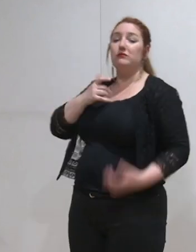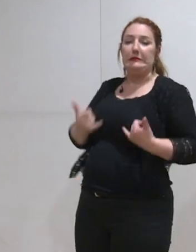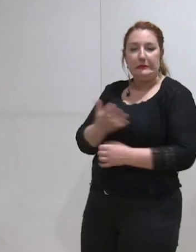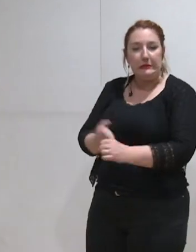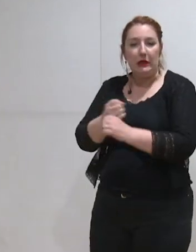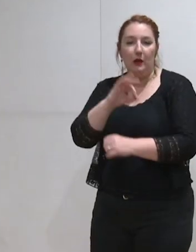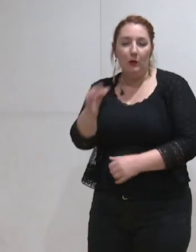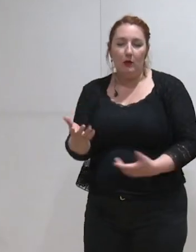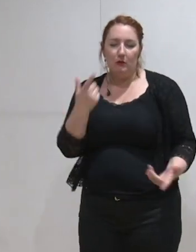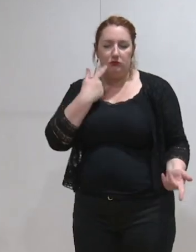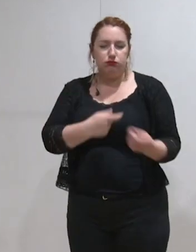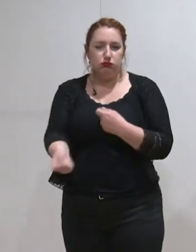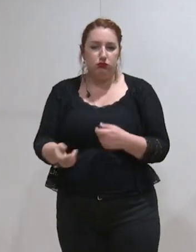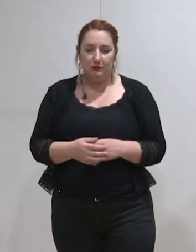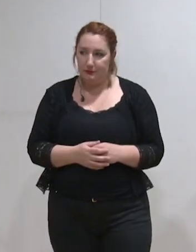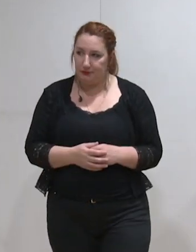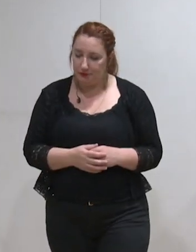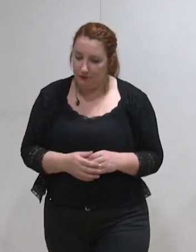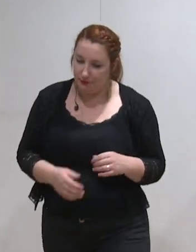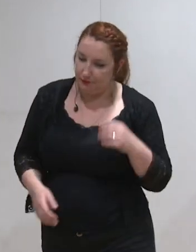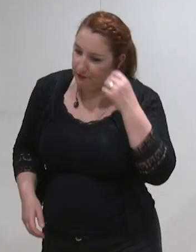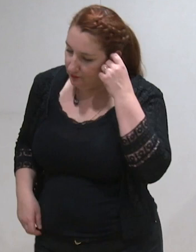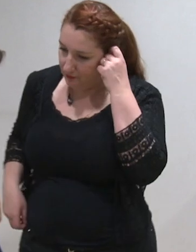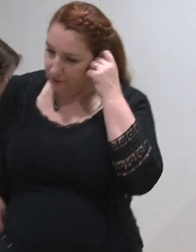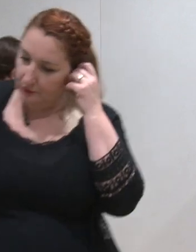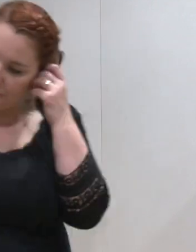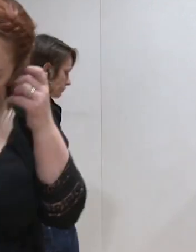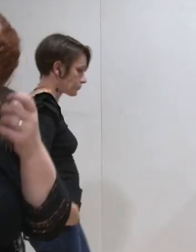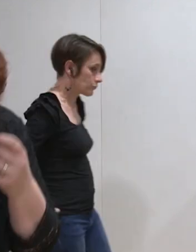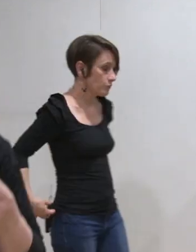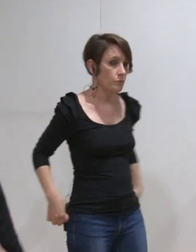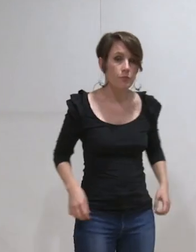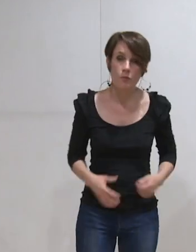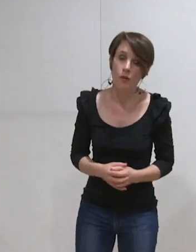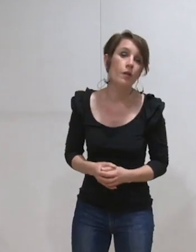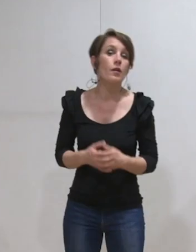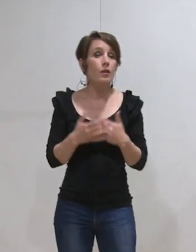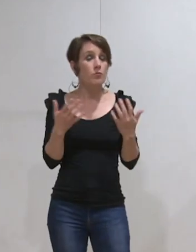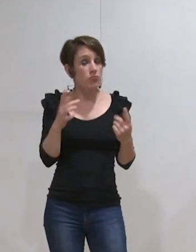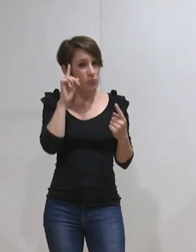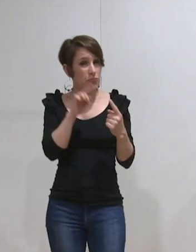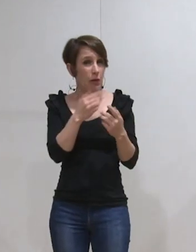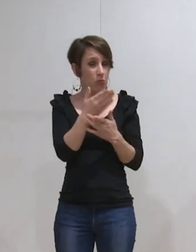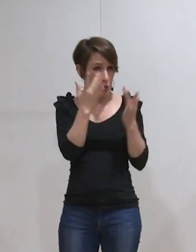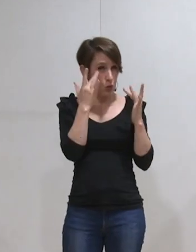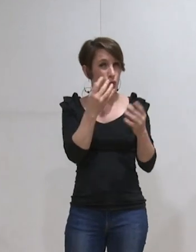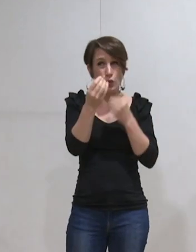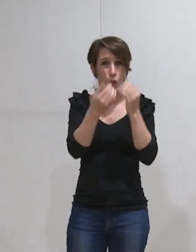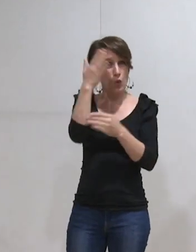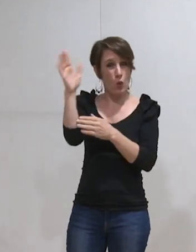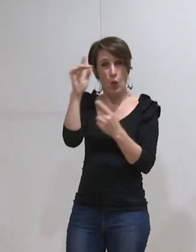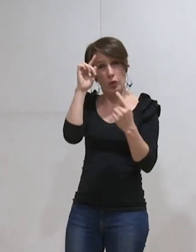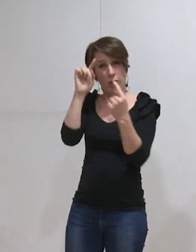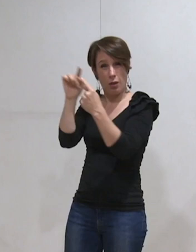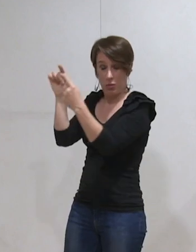et je pourrais multiplier les exemples mais donc dans ce domaine comme dans d'autres et c'est des domaines